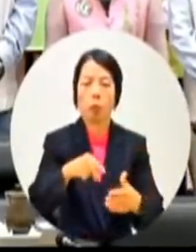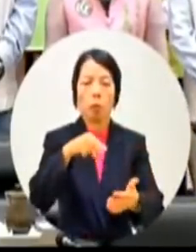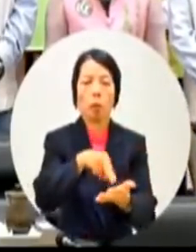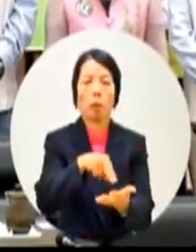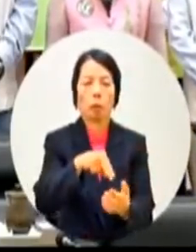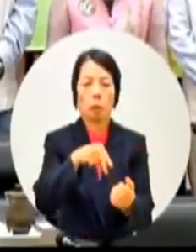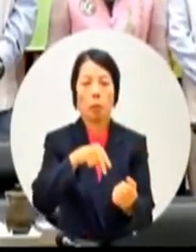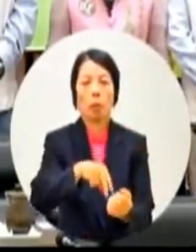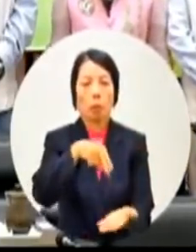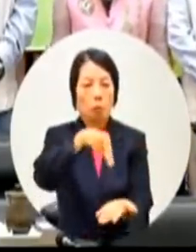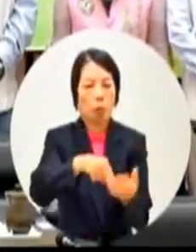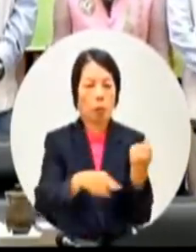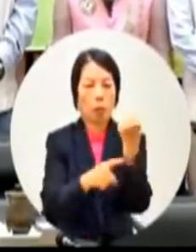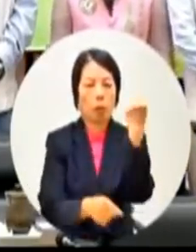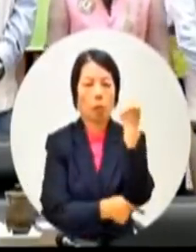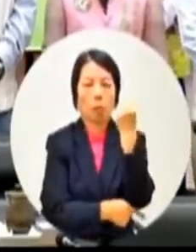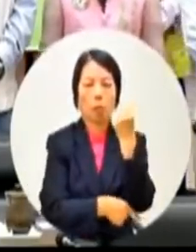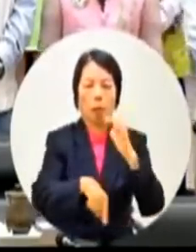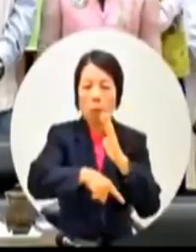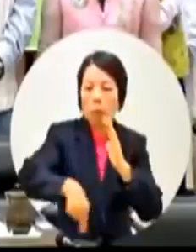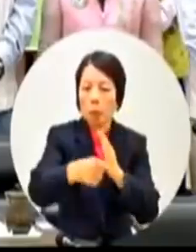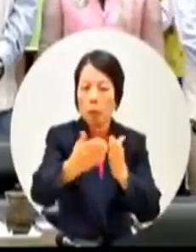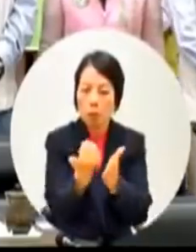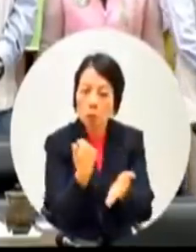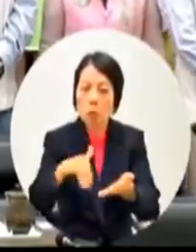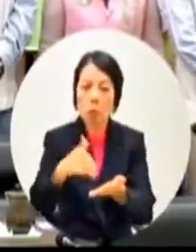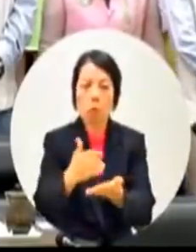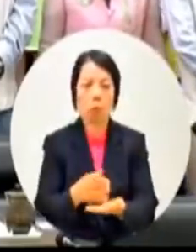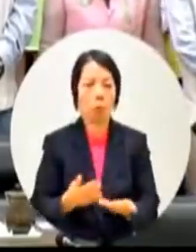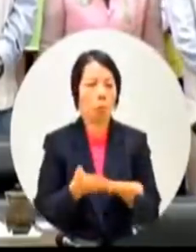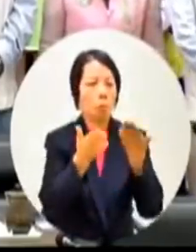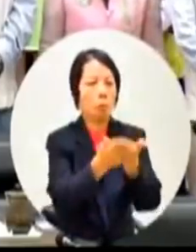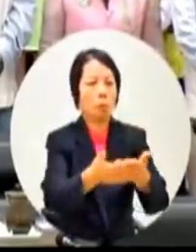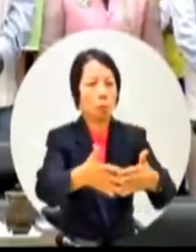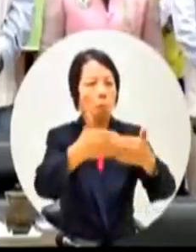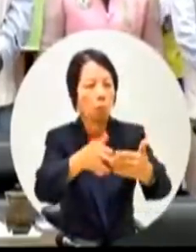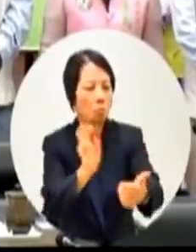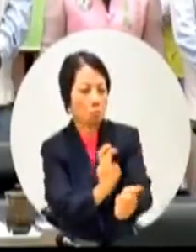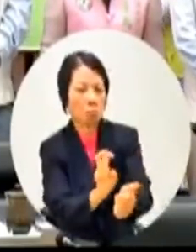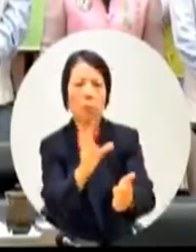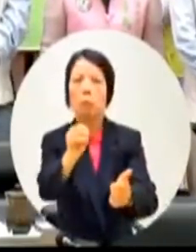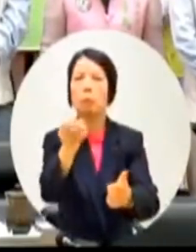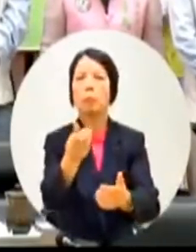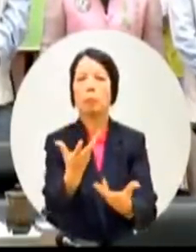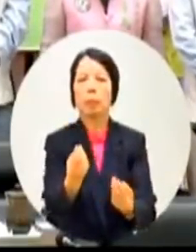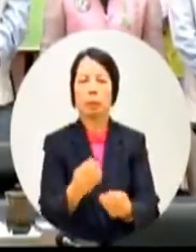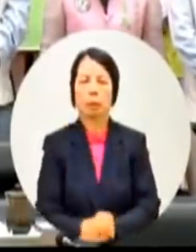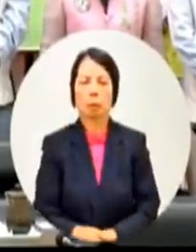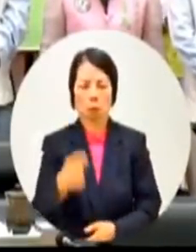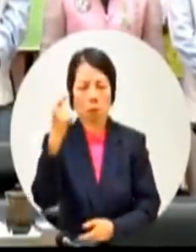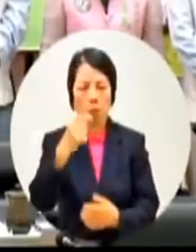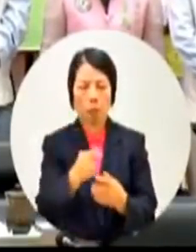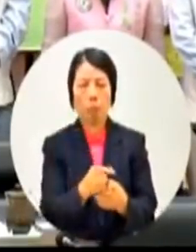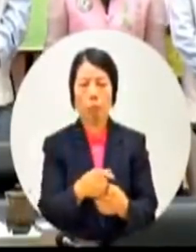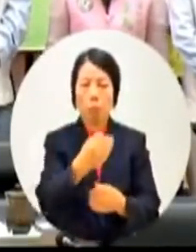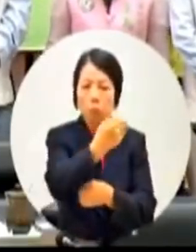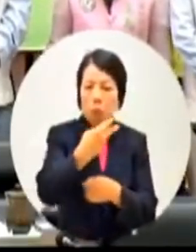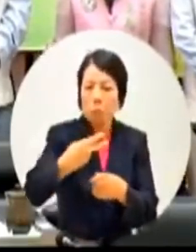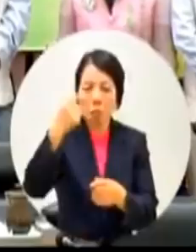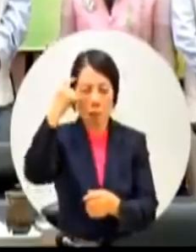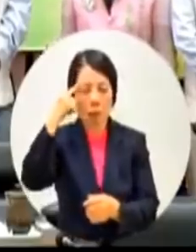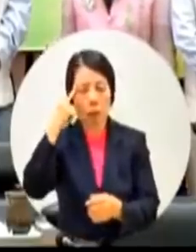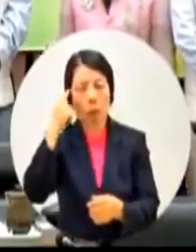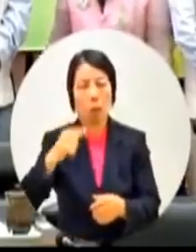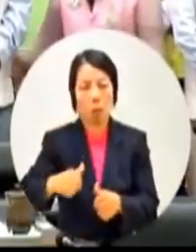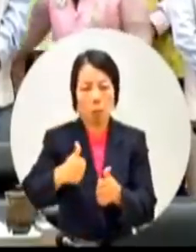预算，我们为什么要承认我们九二共识？两个过去的人， 二十世纪两个过去的人，不要再